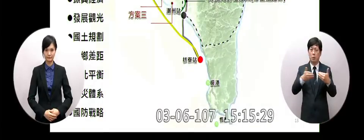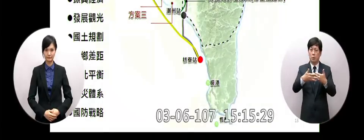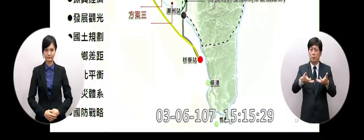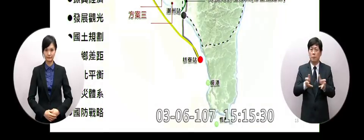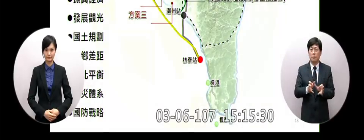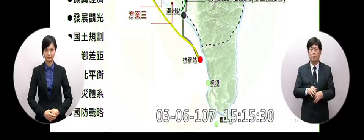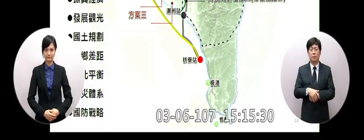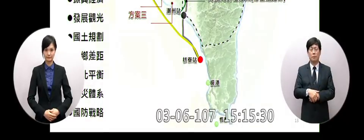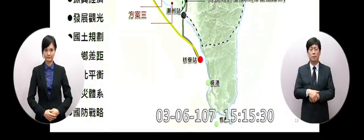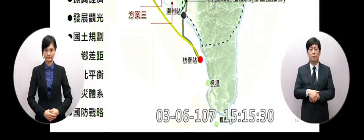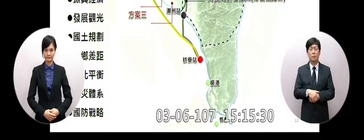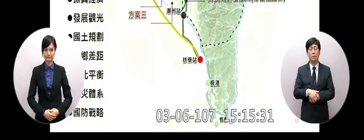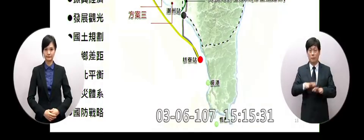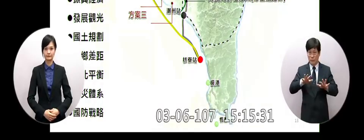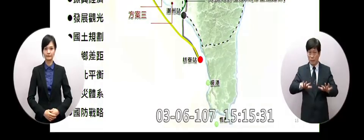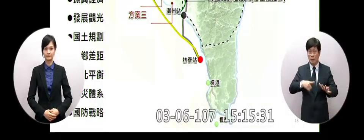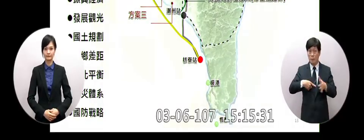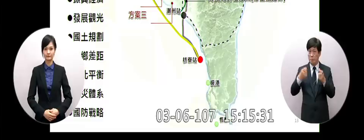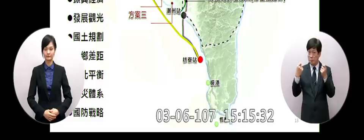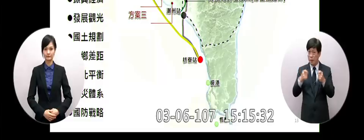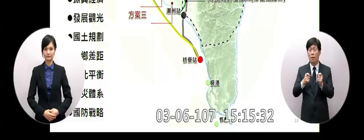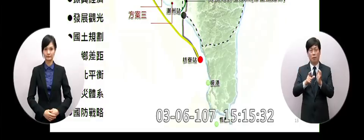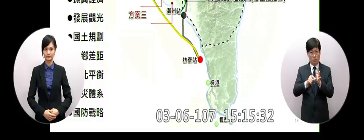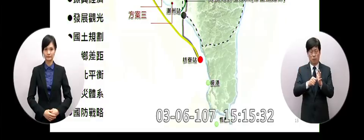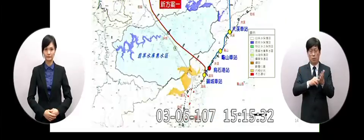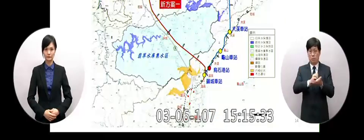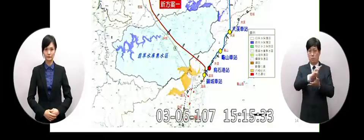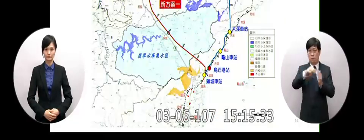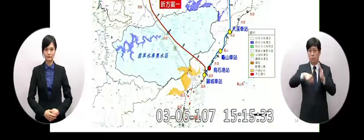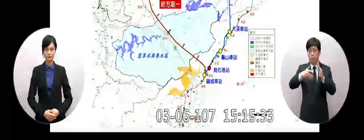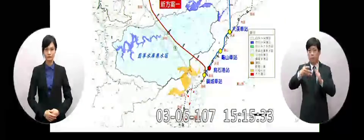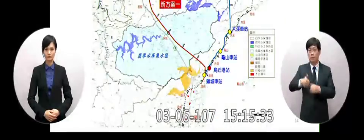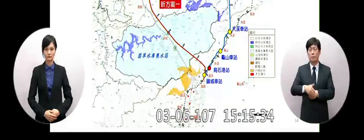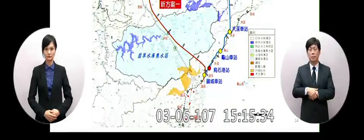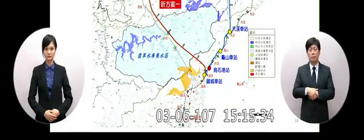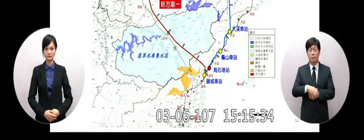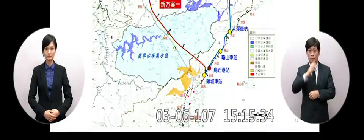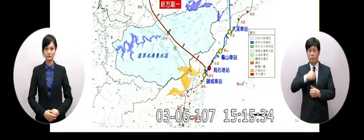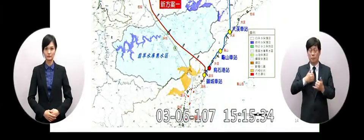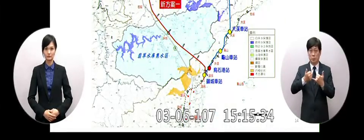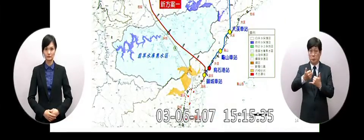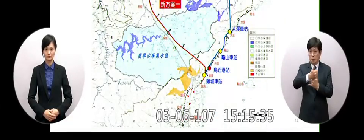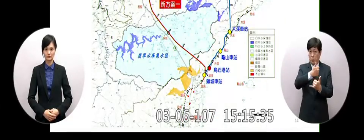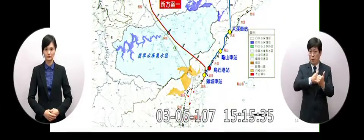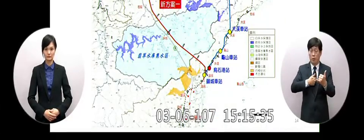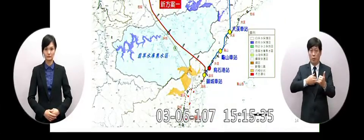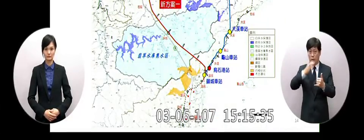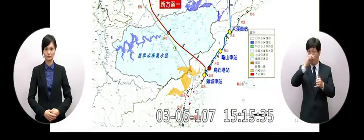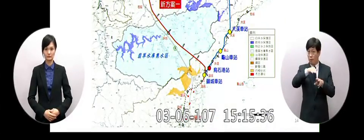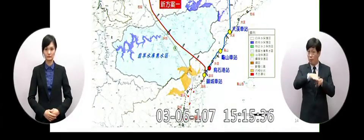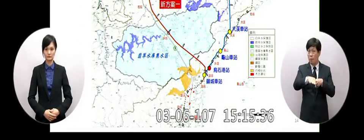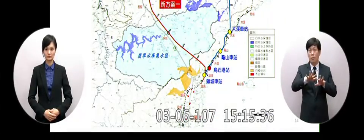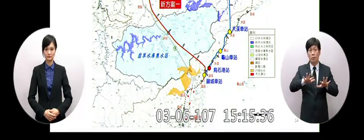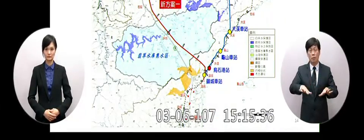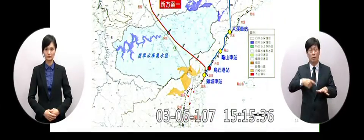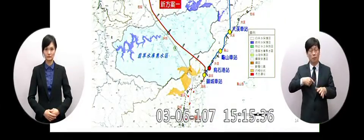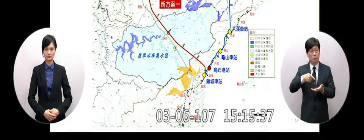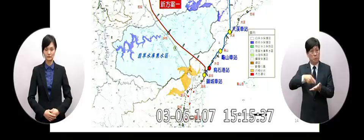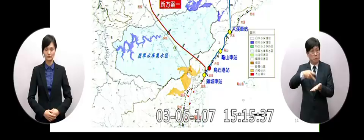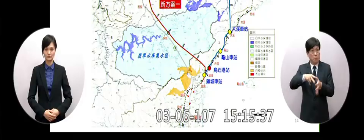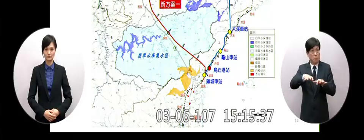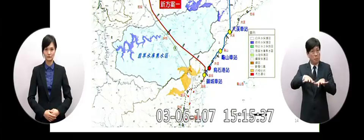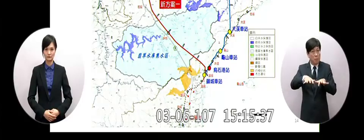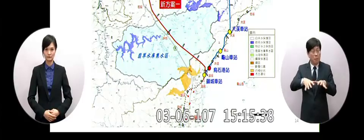个部分。那我利用一个很简短的时间跟院长报告。那环岛高铁的概念，在这两次的赈灾里